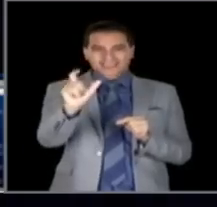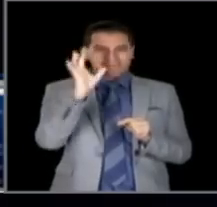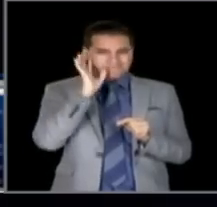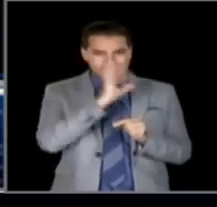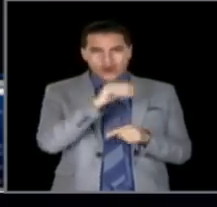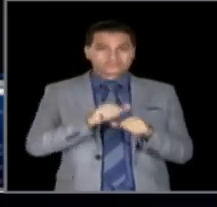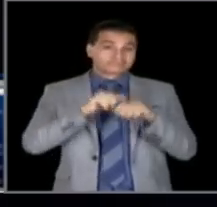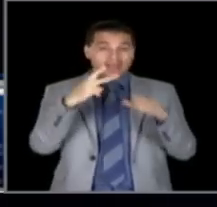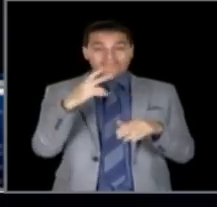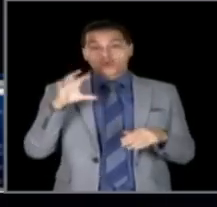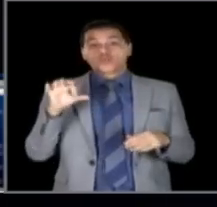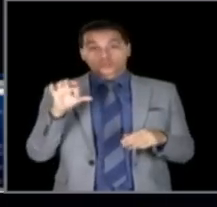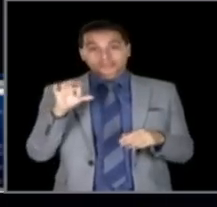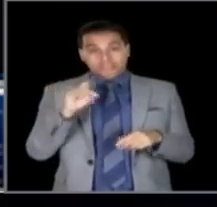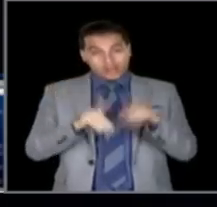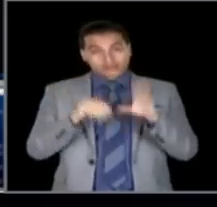اتنشرت 2009،